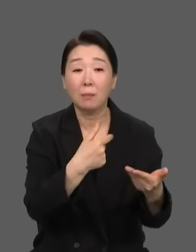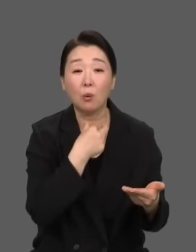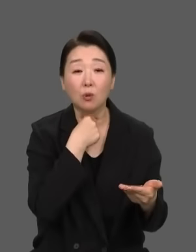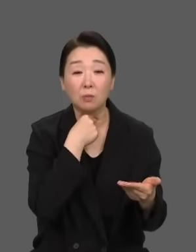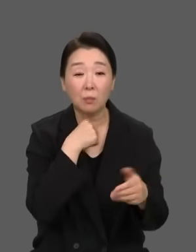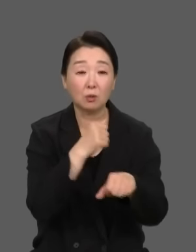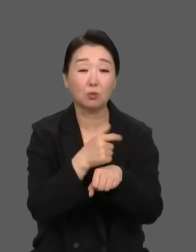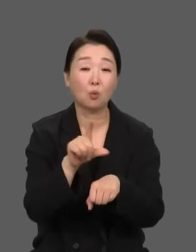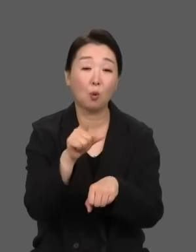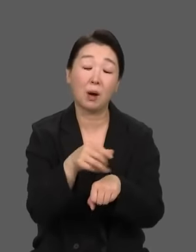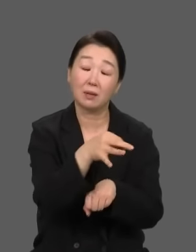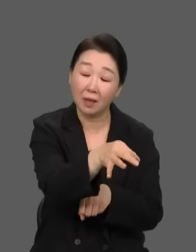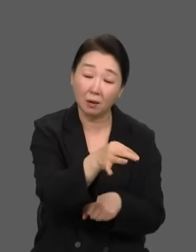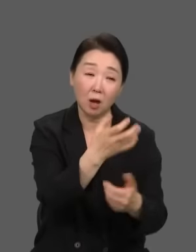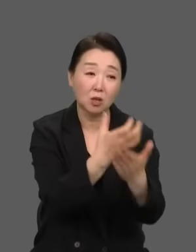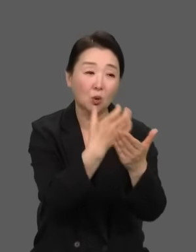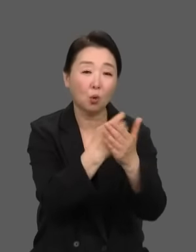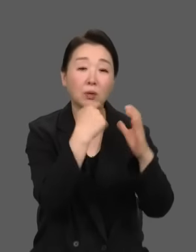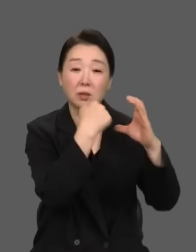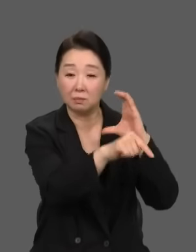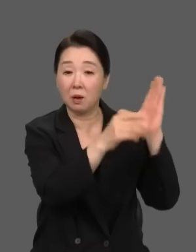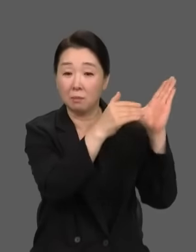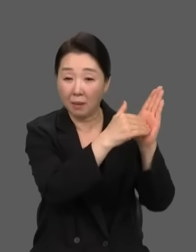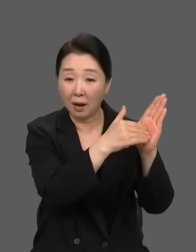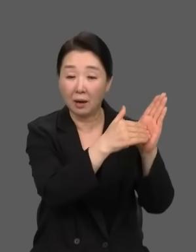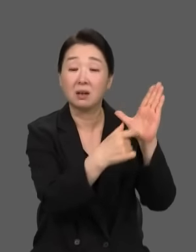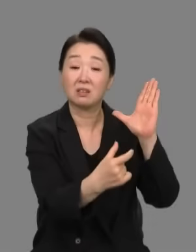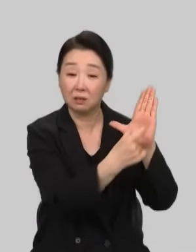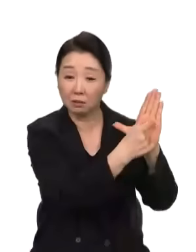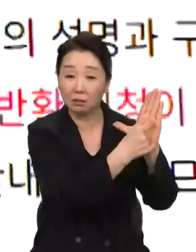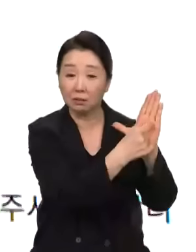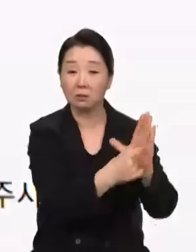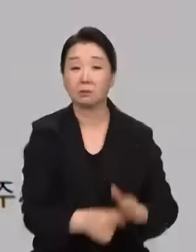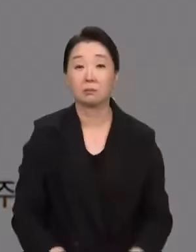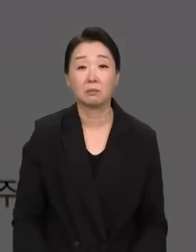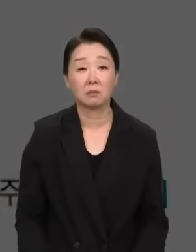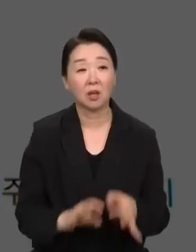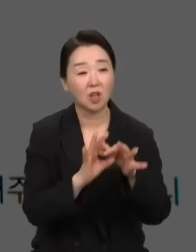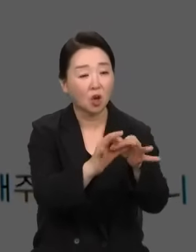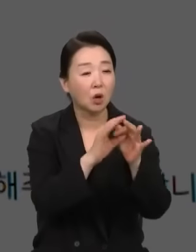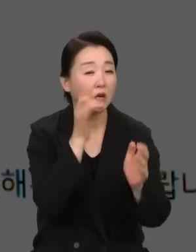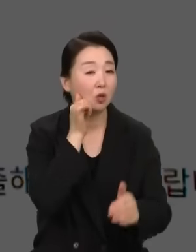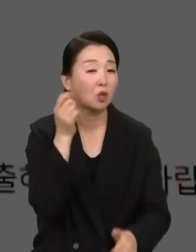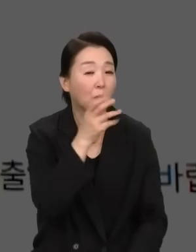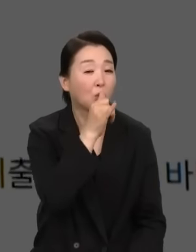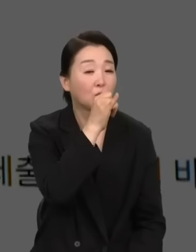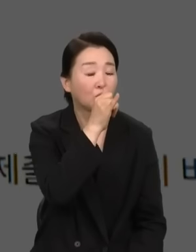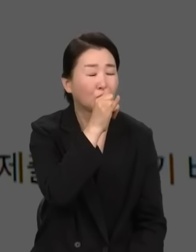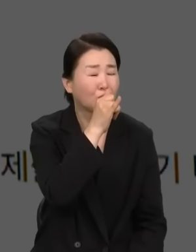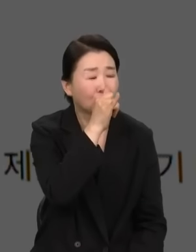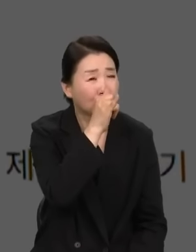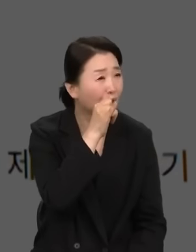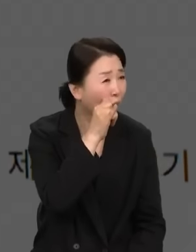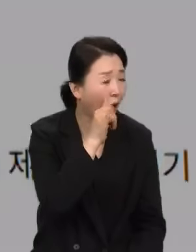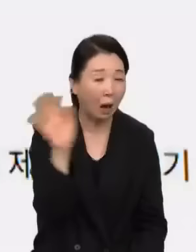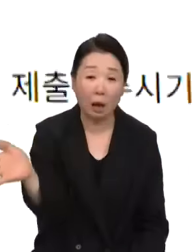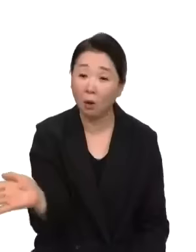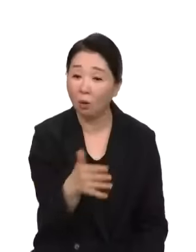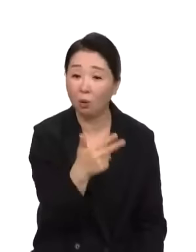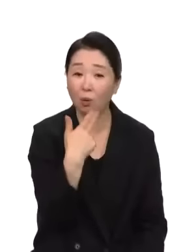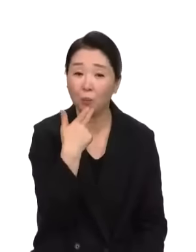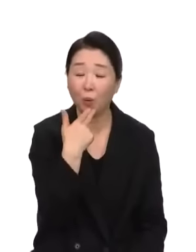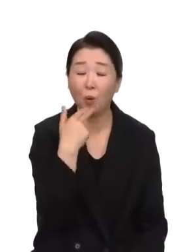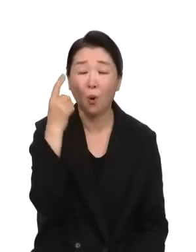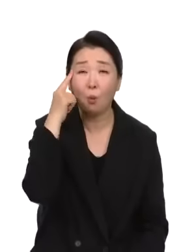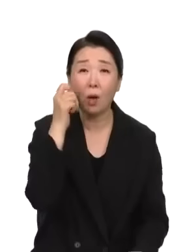내고 관련 서류를 이메일로 보내라고 돼 있습니다 연락 가능한 연락처는 찾아볼 수도 없는데 이미